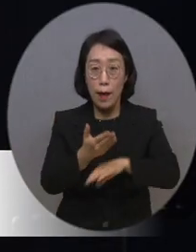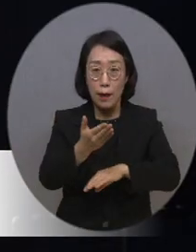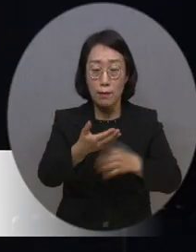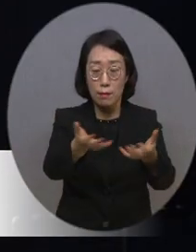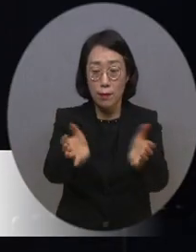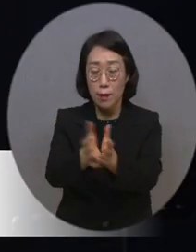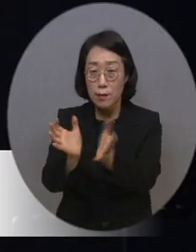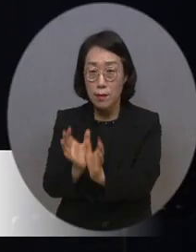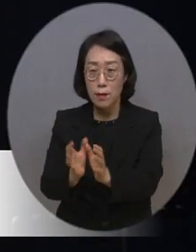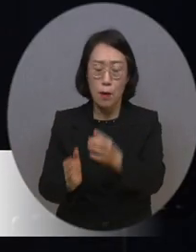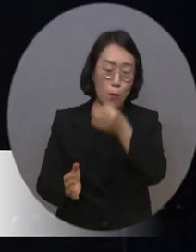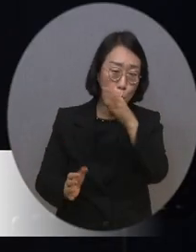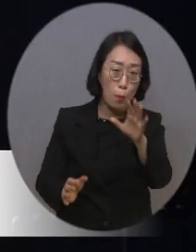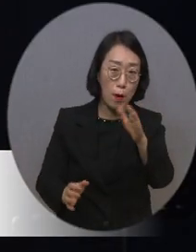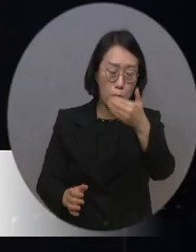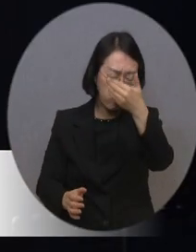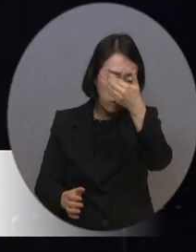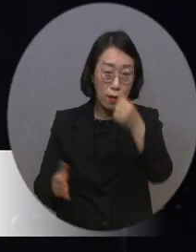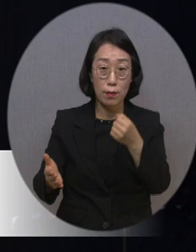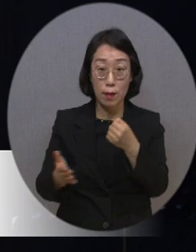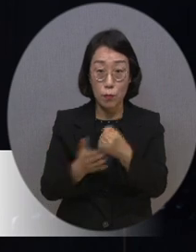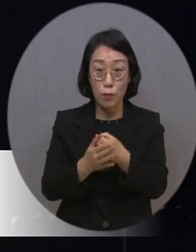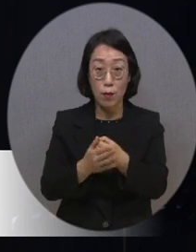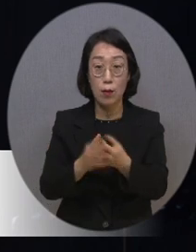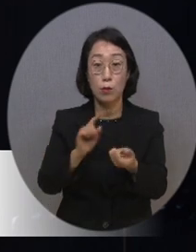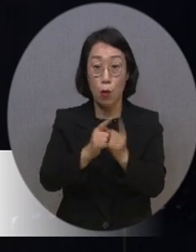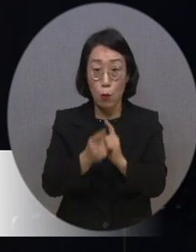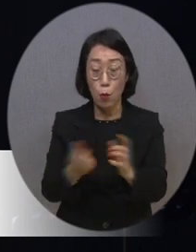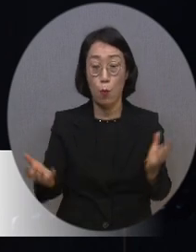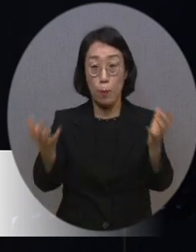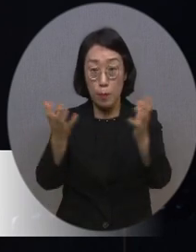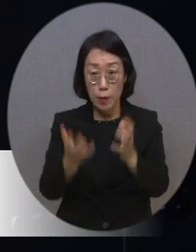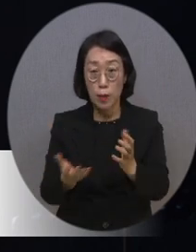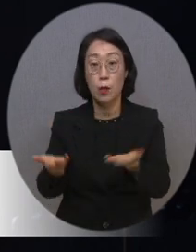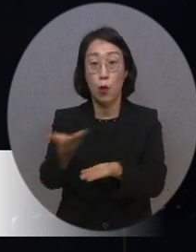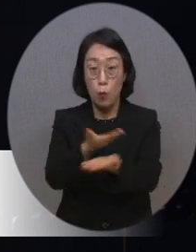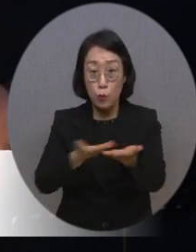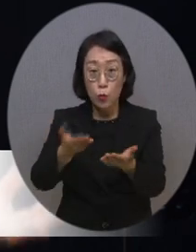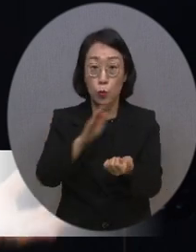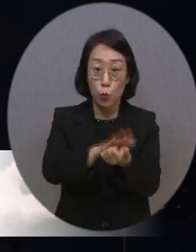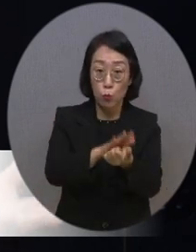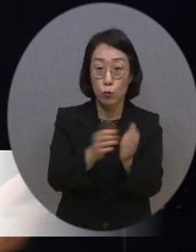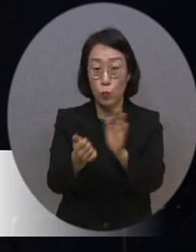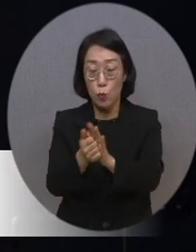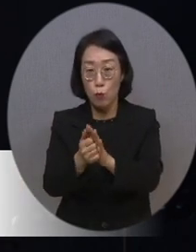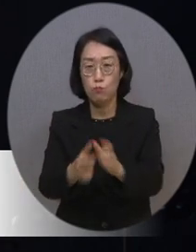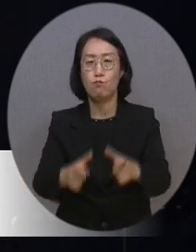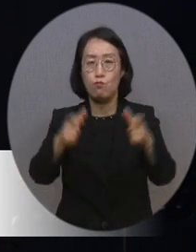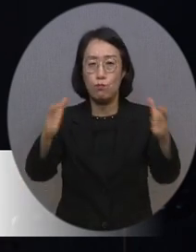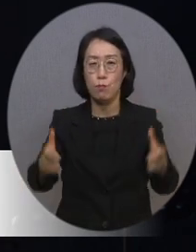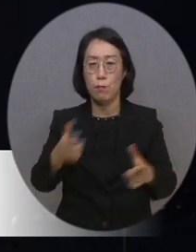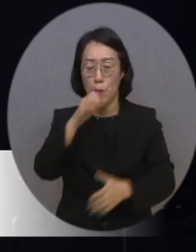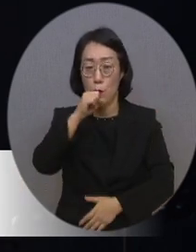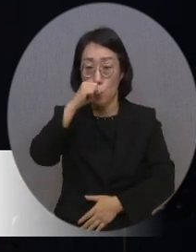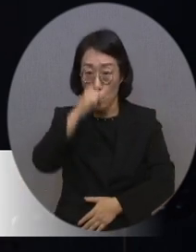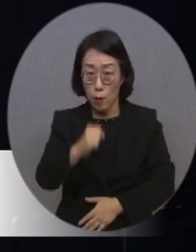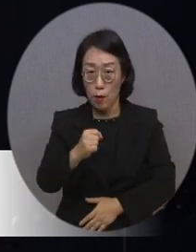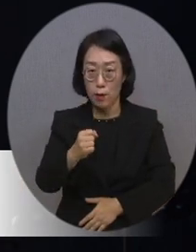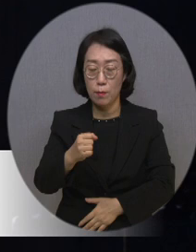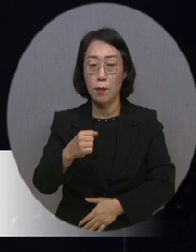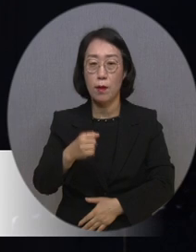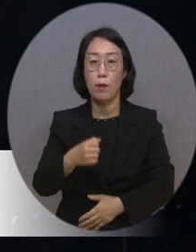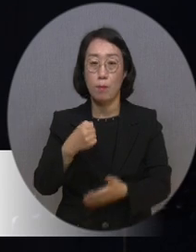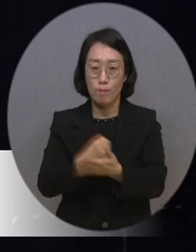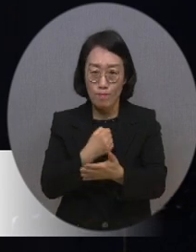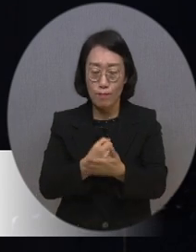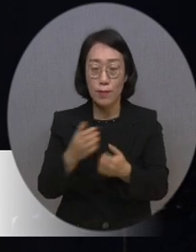어떤 활동을 하고 있는지 서로 잘 모르고 또 같이 협업할 수 있는 기회가 있으면 더 확장을 할 수도 있을 텐데 그렇게 하지 못하고 지내왔습니다.